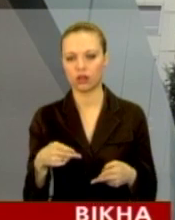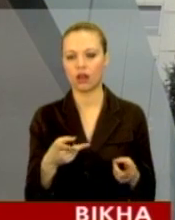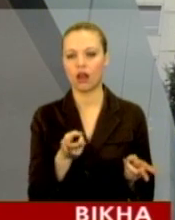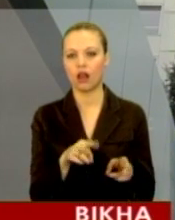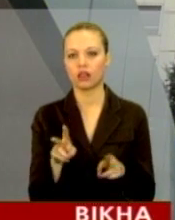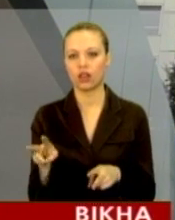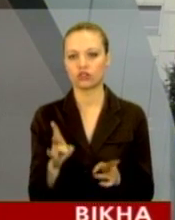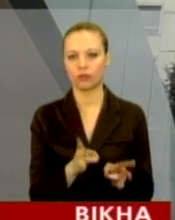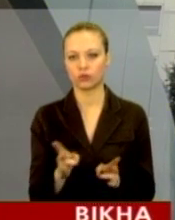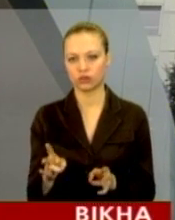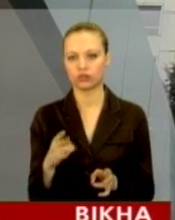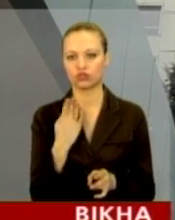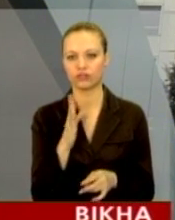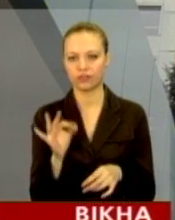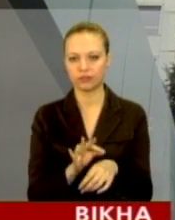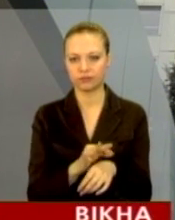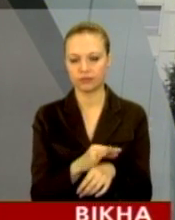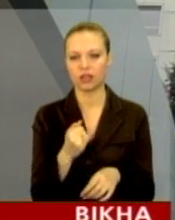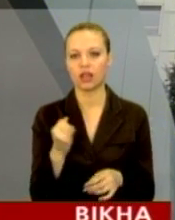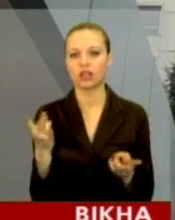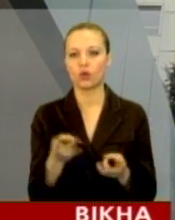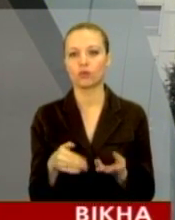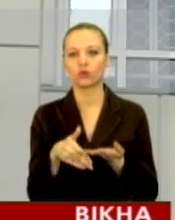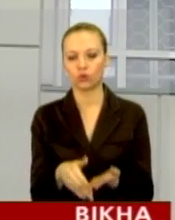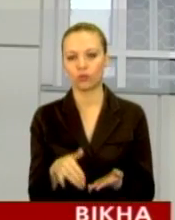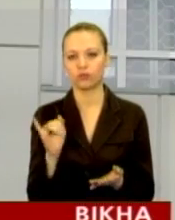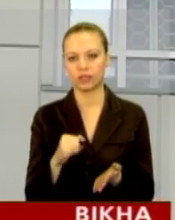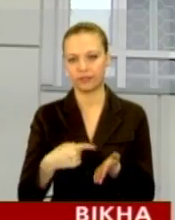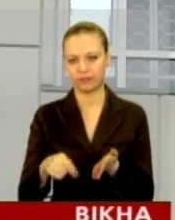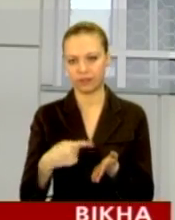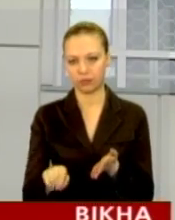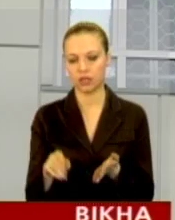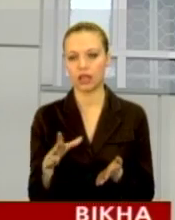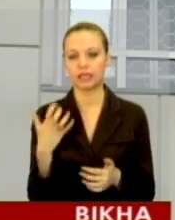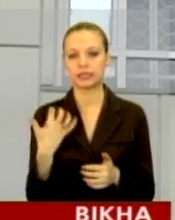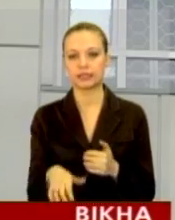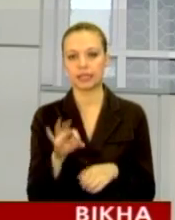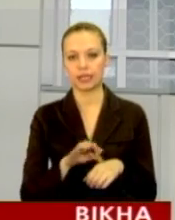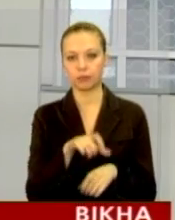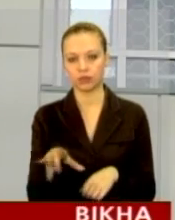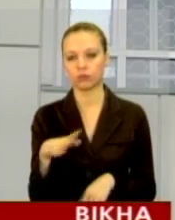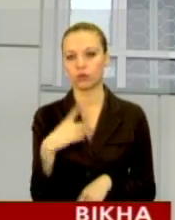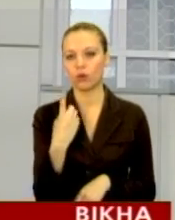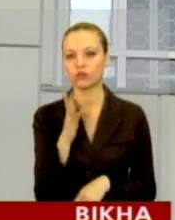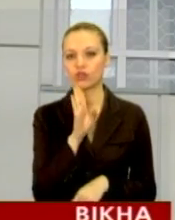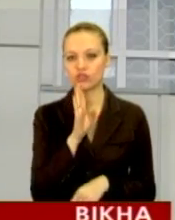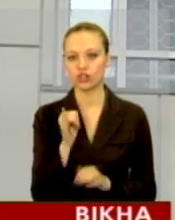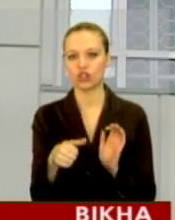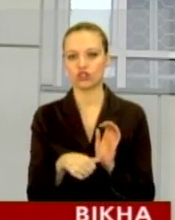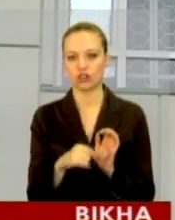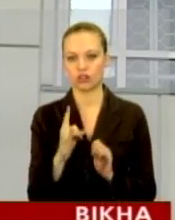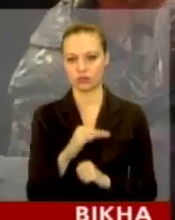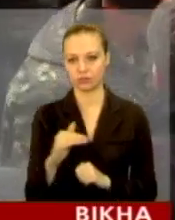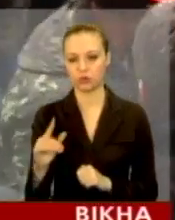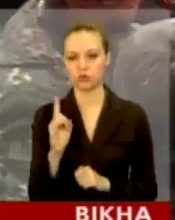Решта постраждалих наклали шви, надали необхідну допомогу і випасили. Серед пацієнтів була одна жінка і шестеро